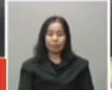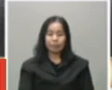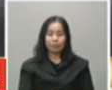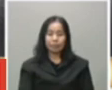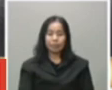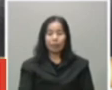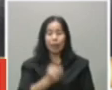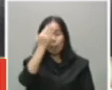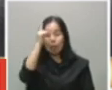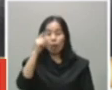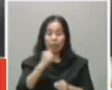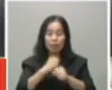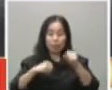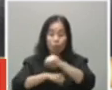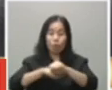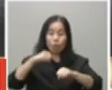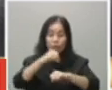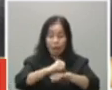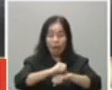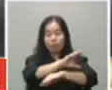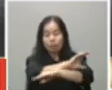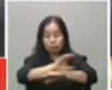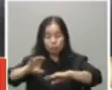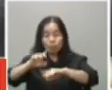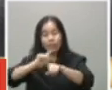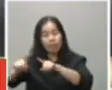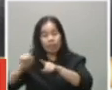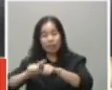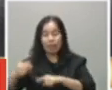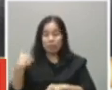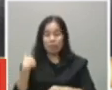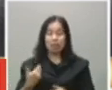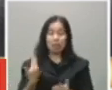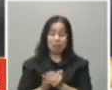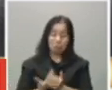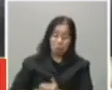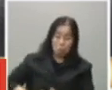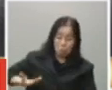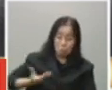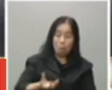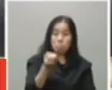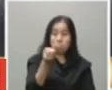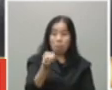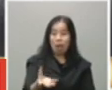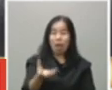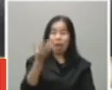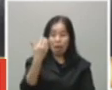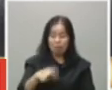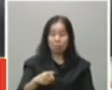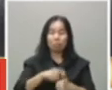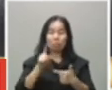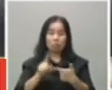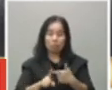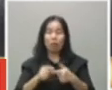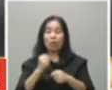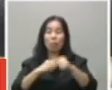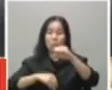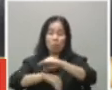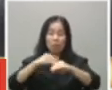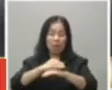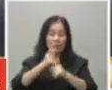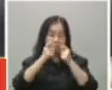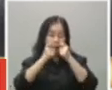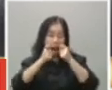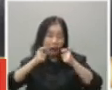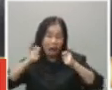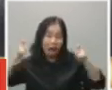ราะการก่อสร้างเมกะโปรเจกต์อะไรก็แล้วแต่นะครับนอกจากจะใช้เงินอย่างมหาศาลแล้วเนี่ยการก่อสร้างขนาดยักษ์ทั้งหล